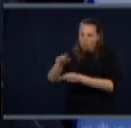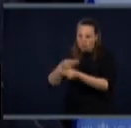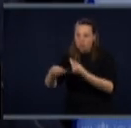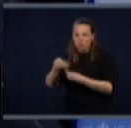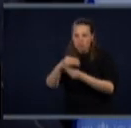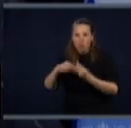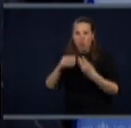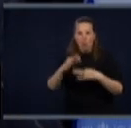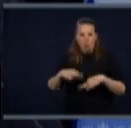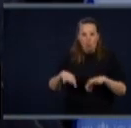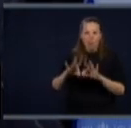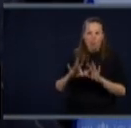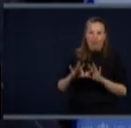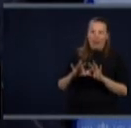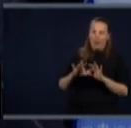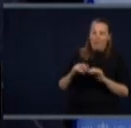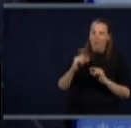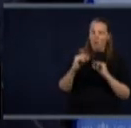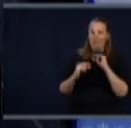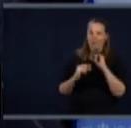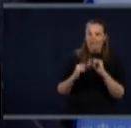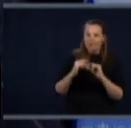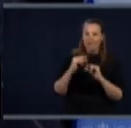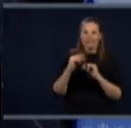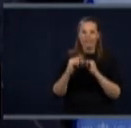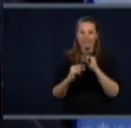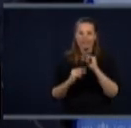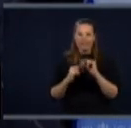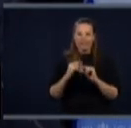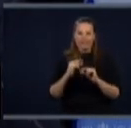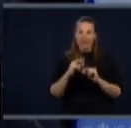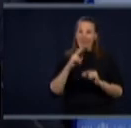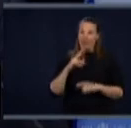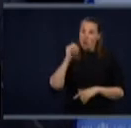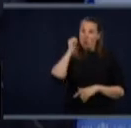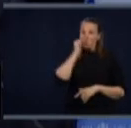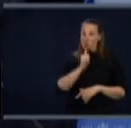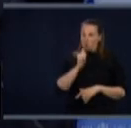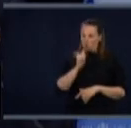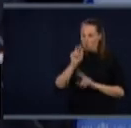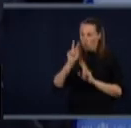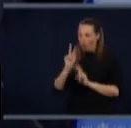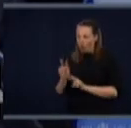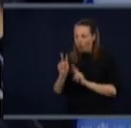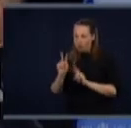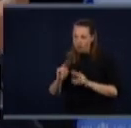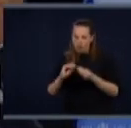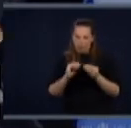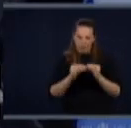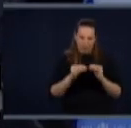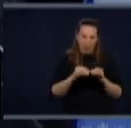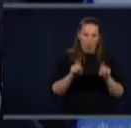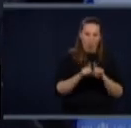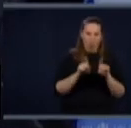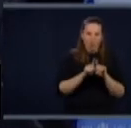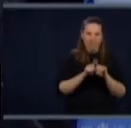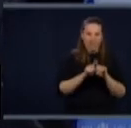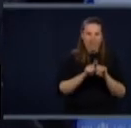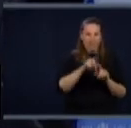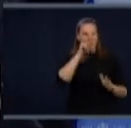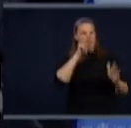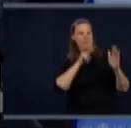ça va être progressif, modéré, mesuré. On va regarder ça tous les jours, on va appliquer nos scénarios de projection avec les